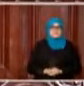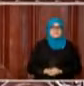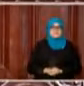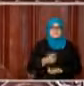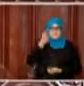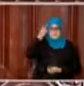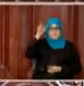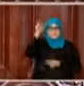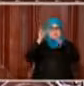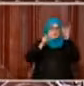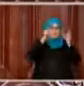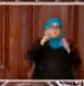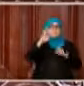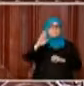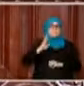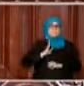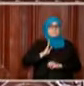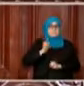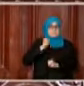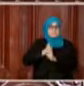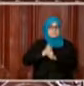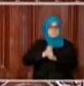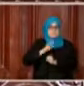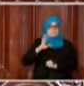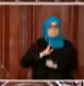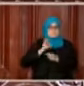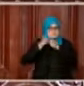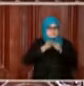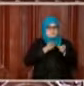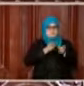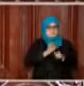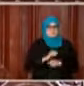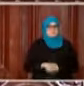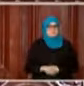لقواتنا المسلحة العسكرية